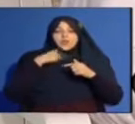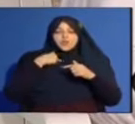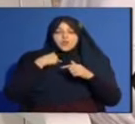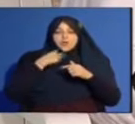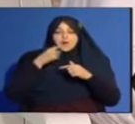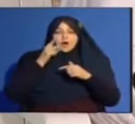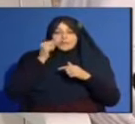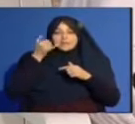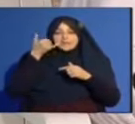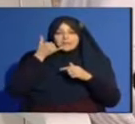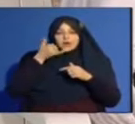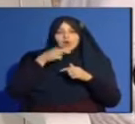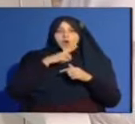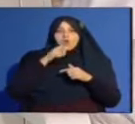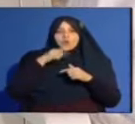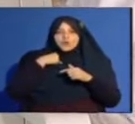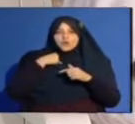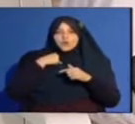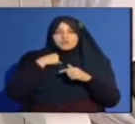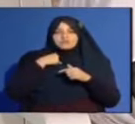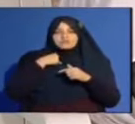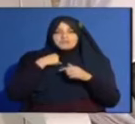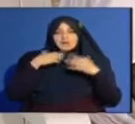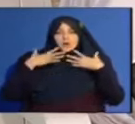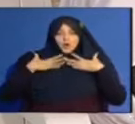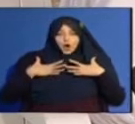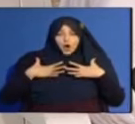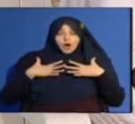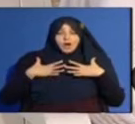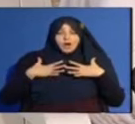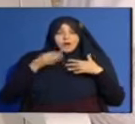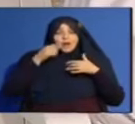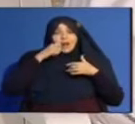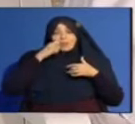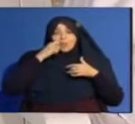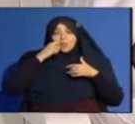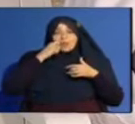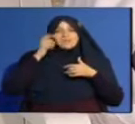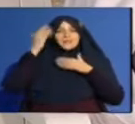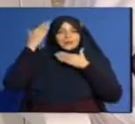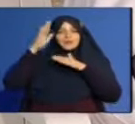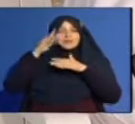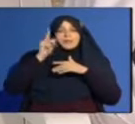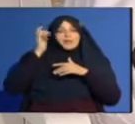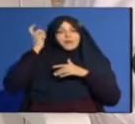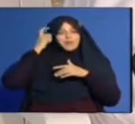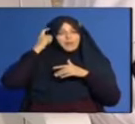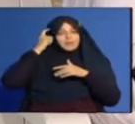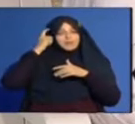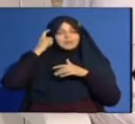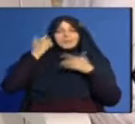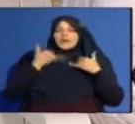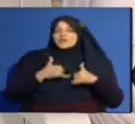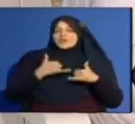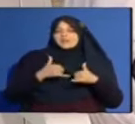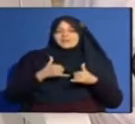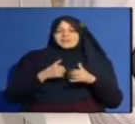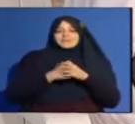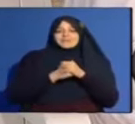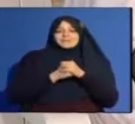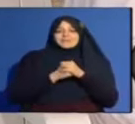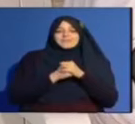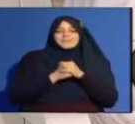ولكن عقولنا في الحقيقه فينا. يعني في نعم. في بلادنا. وراك عبرت عن الحاله